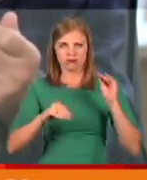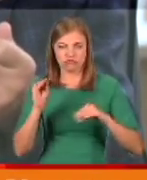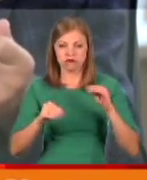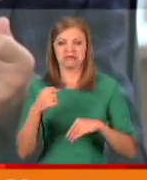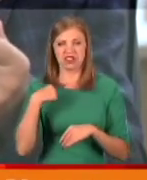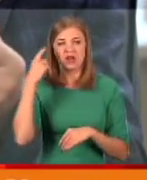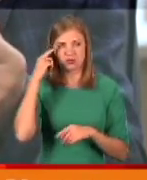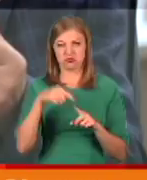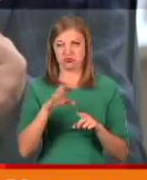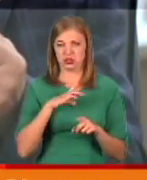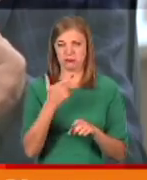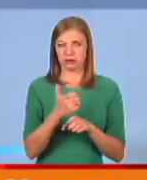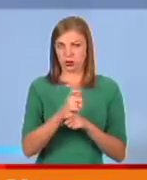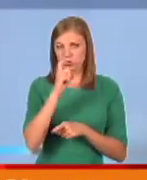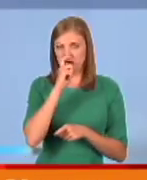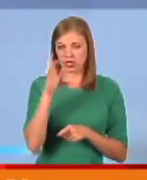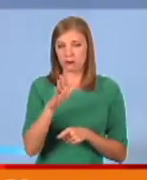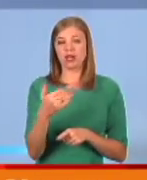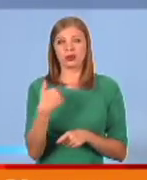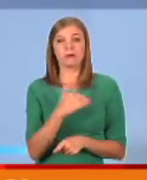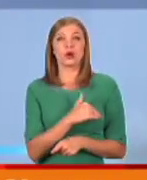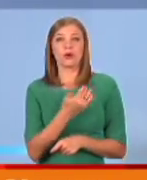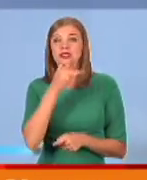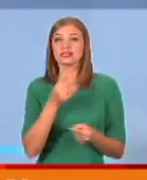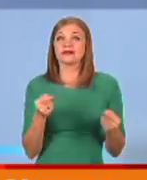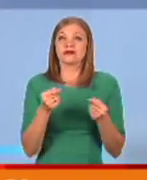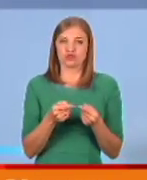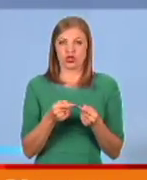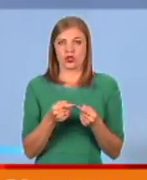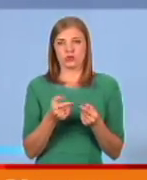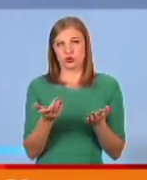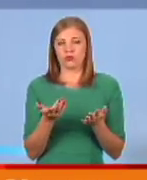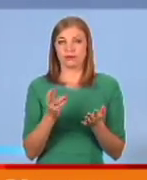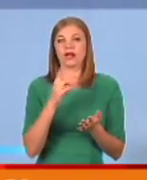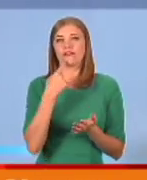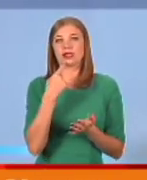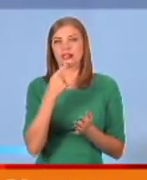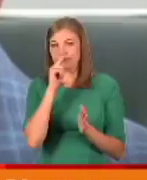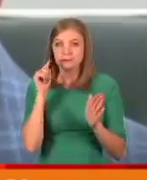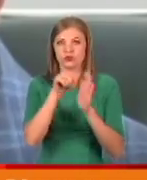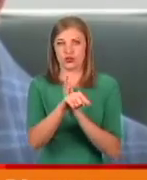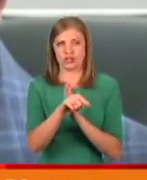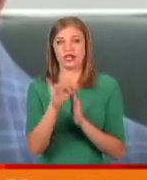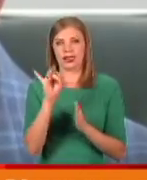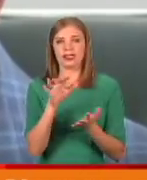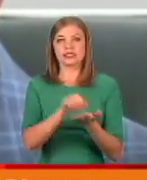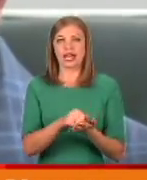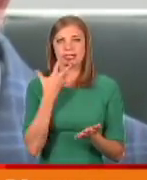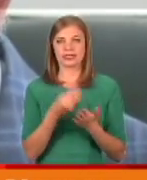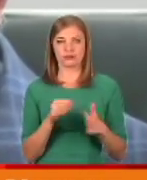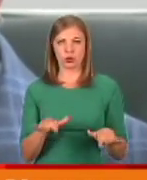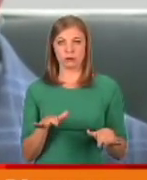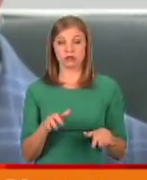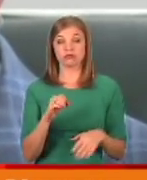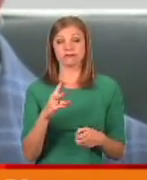Я думаю, що він був би досить непоганий. Ми хотіли вчасно туди, як, знаєте, говорять, скочити і зайняти свою там